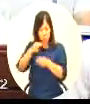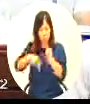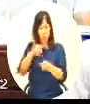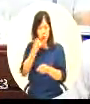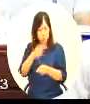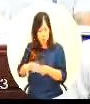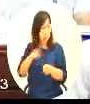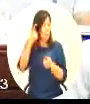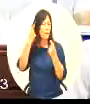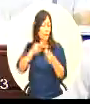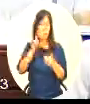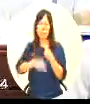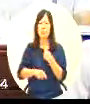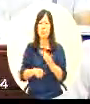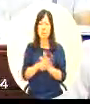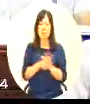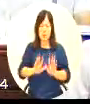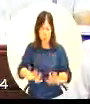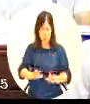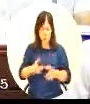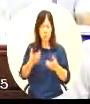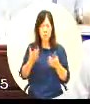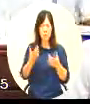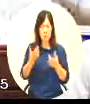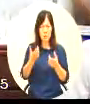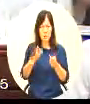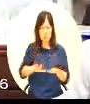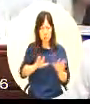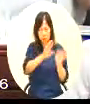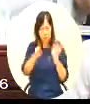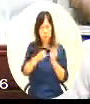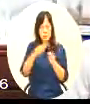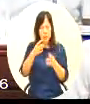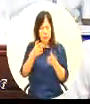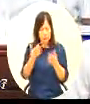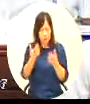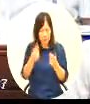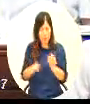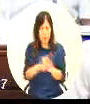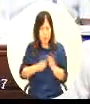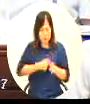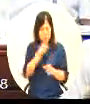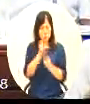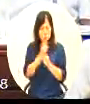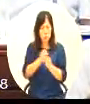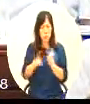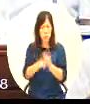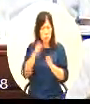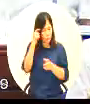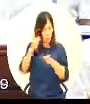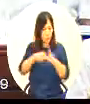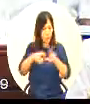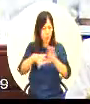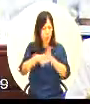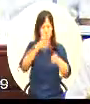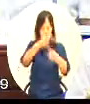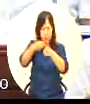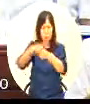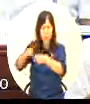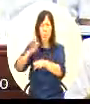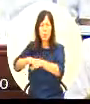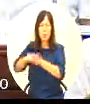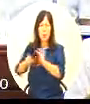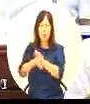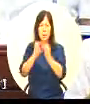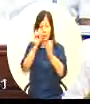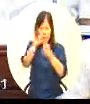是不对的。但是我觉得依目前的状况，我觉得按照我们目前的一个实务，我们愿意去发这样子一个公文去告诉我们所有的